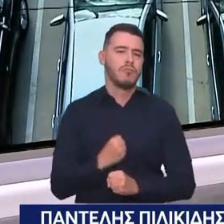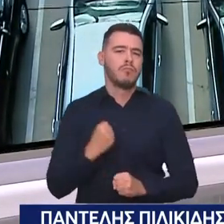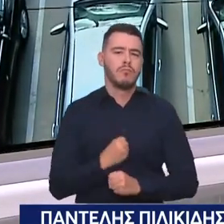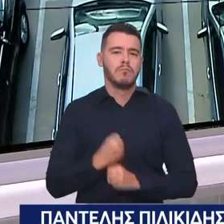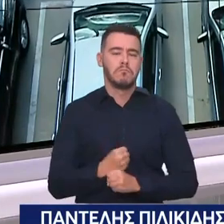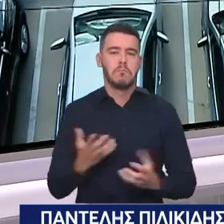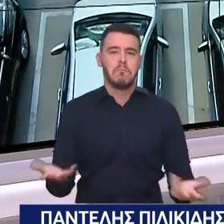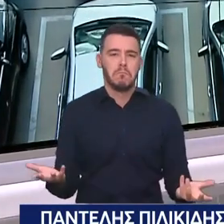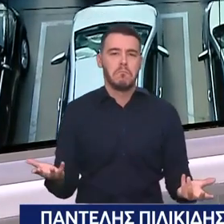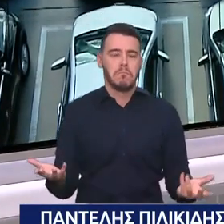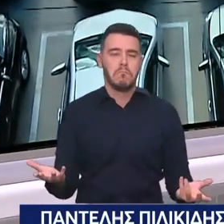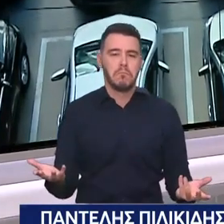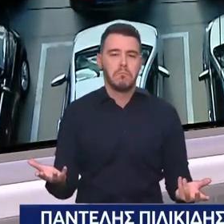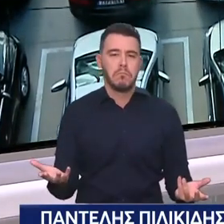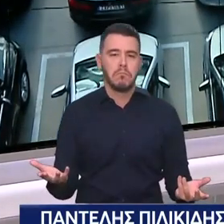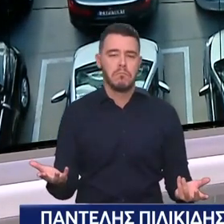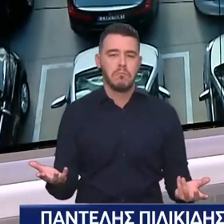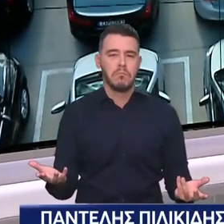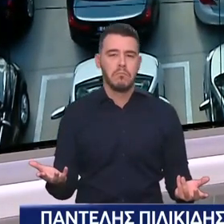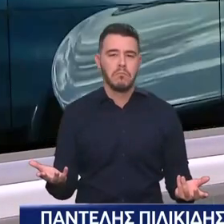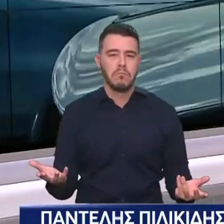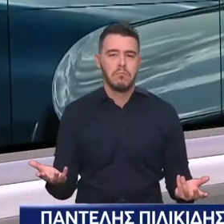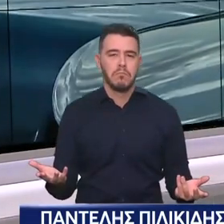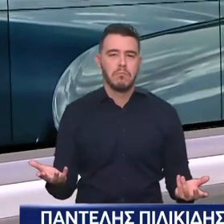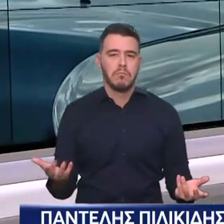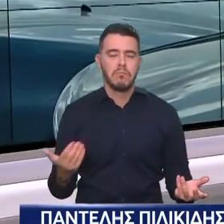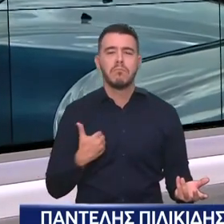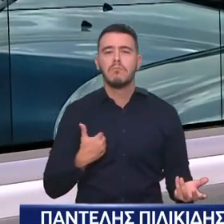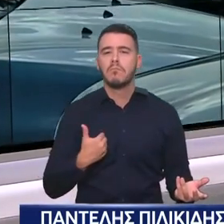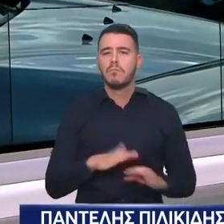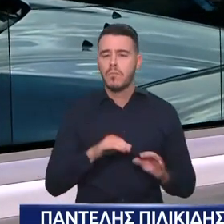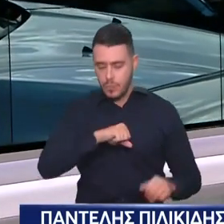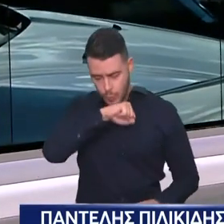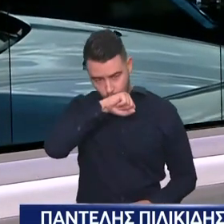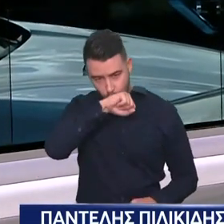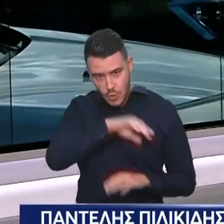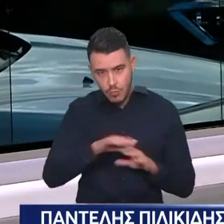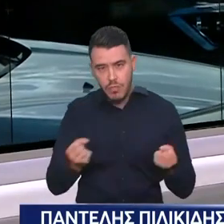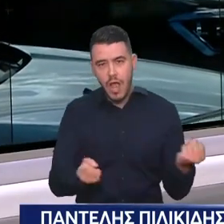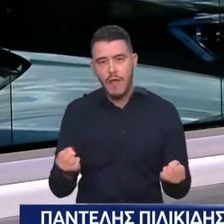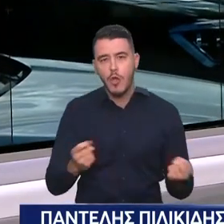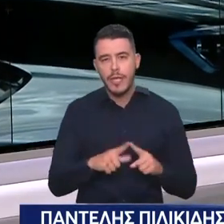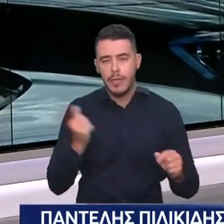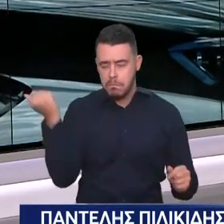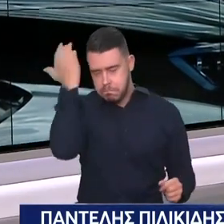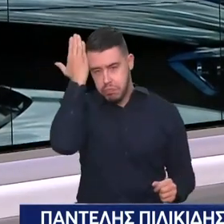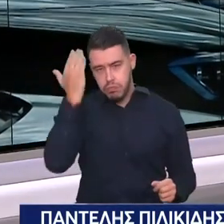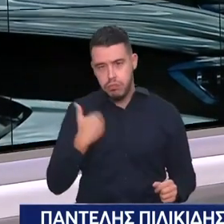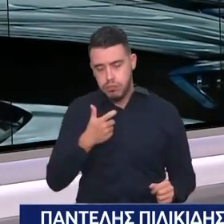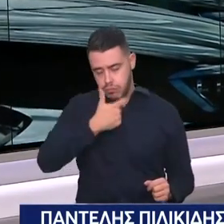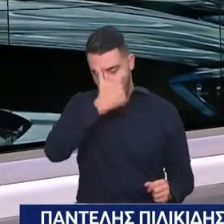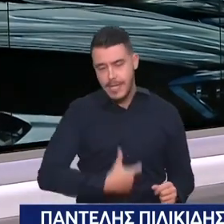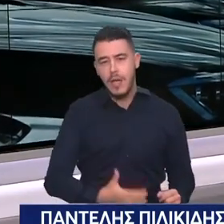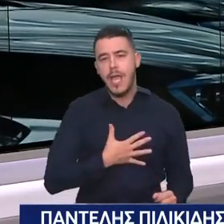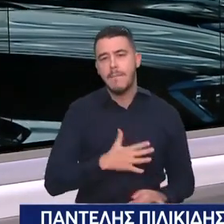Όπως όλος ο κόσμος, είχα κι εγώ μια ψώρα να το πω. Πήρα ένα καλό αυτοκίνητο. Το αυτοκίνητο αυτό ήταν για προσωπική μου χρήση. Θέλω να